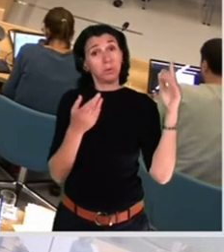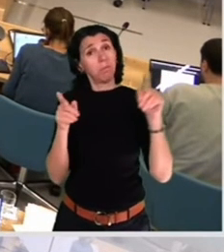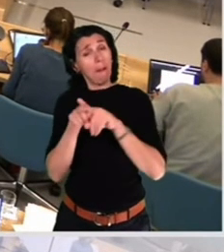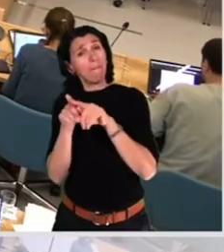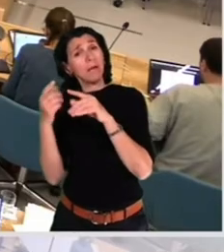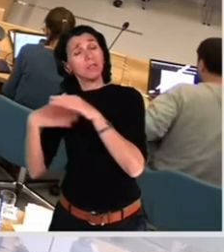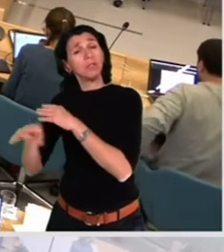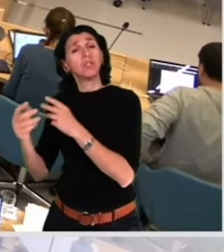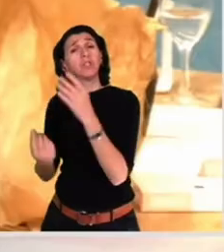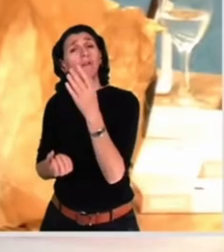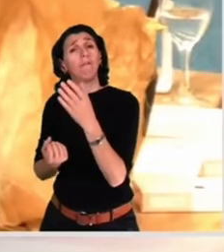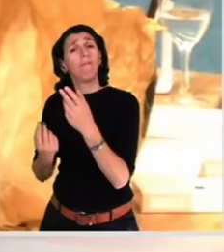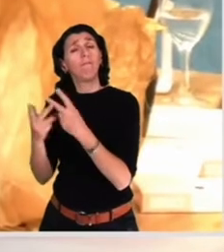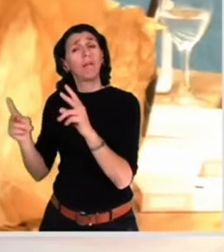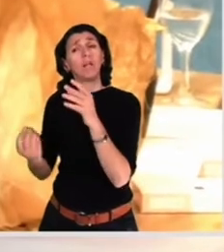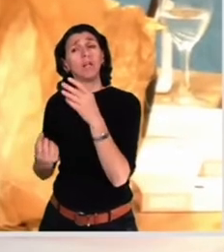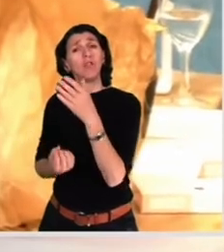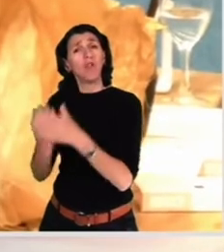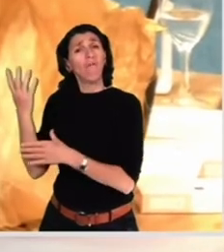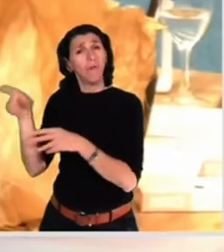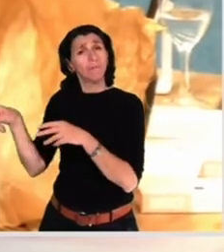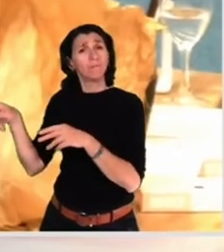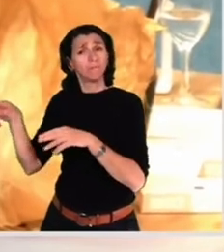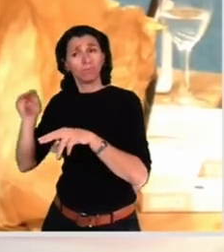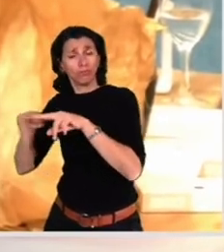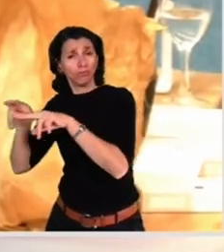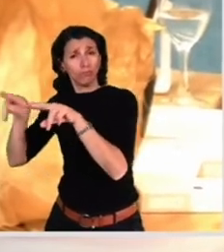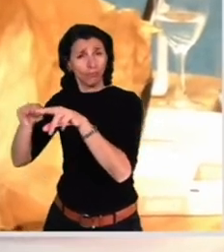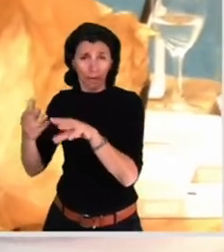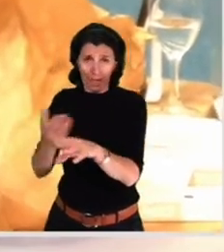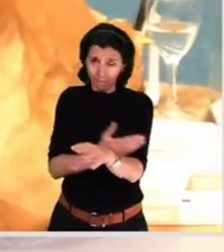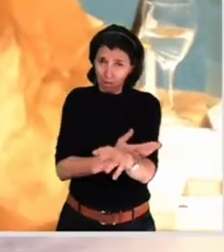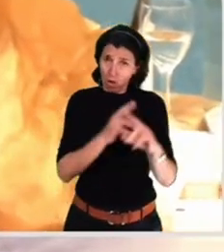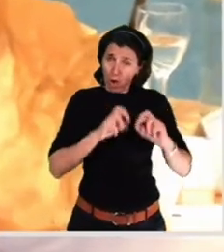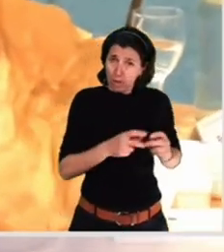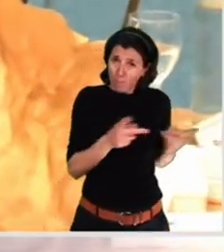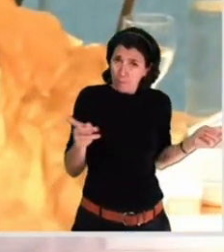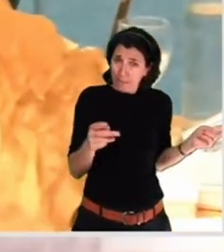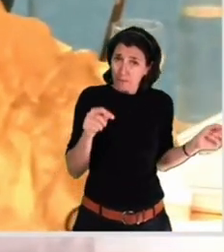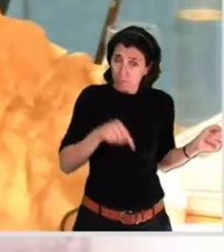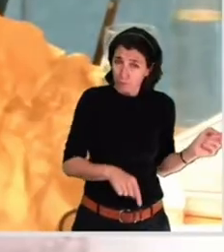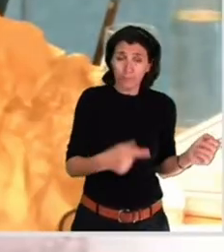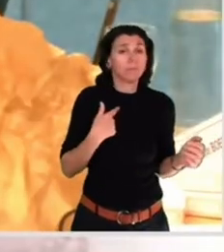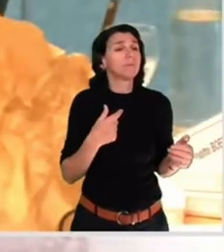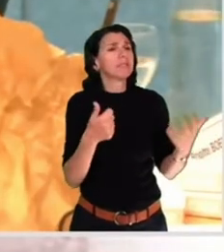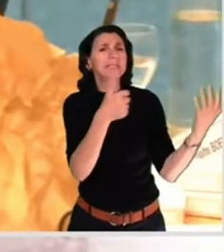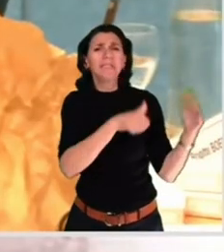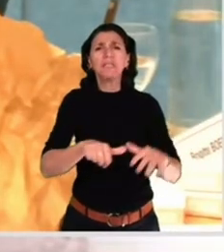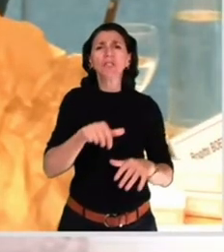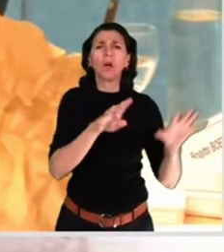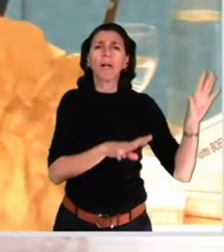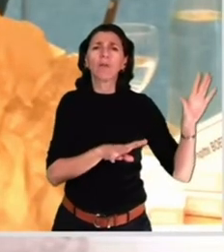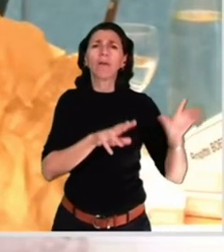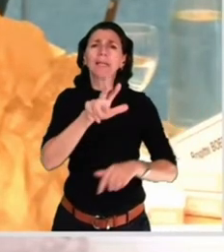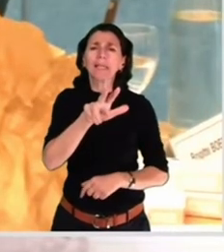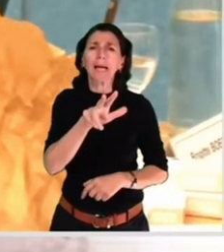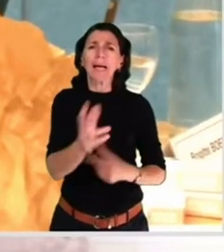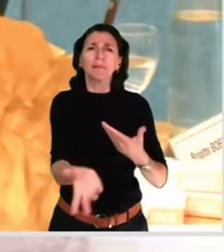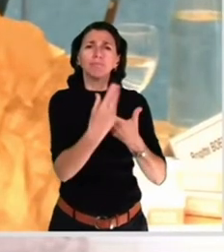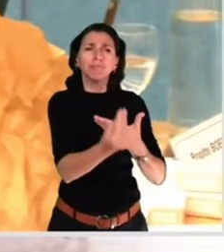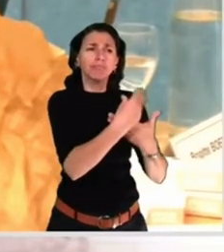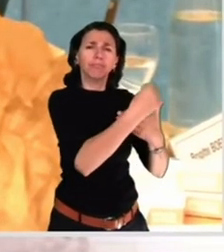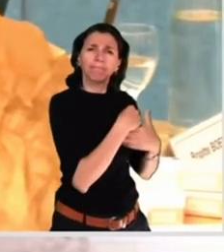enquête publique. Là encore, je constate qu'il y a eu de nombreuses contributions, 693 pour être précise. Il semble